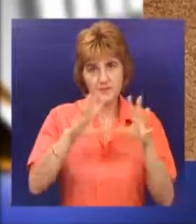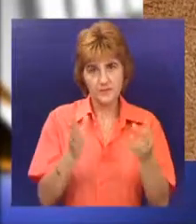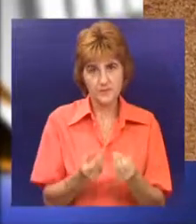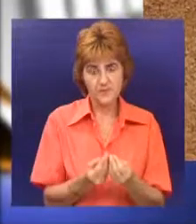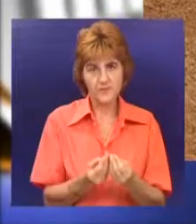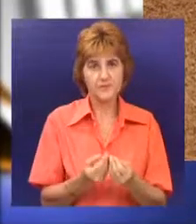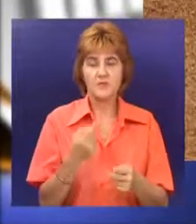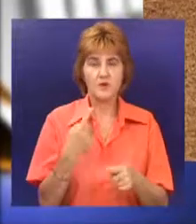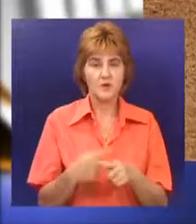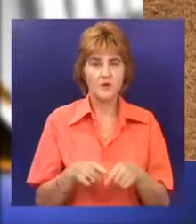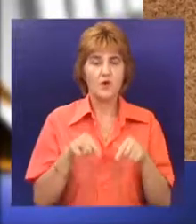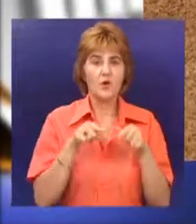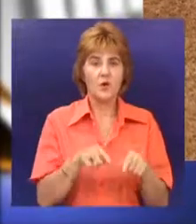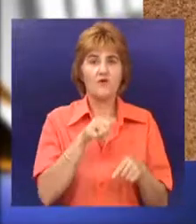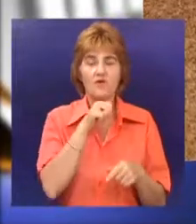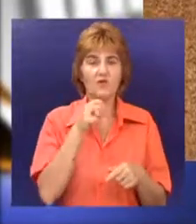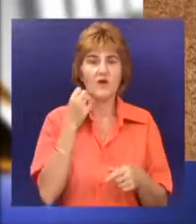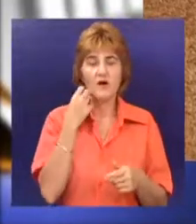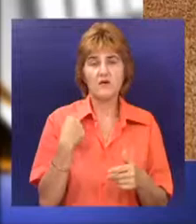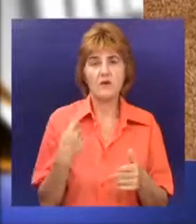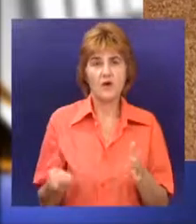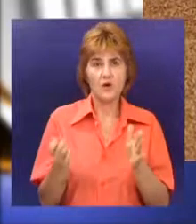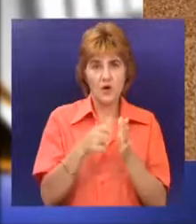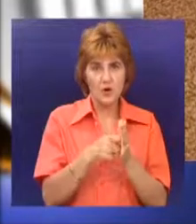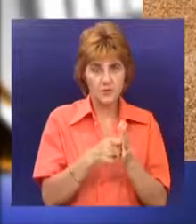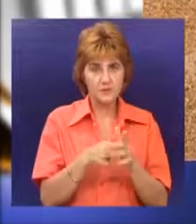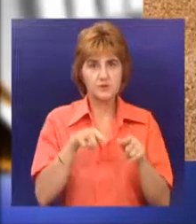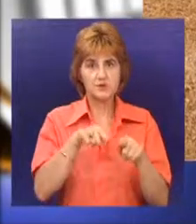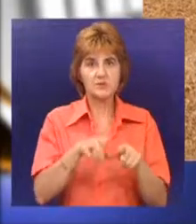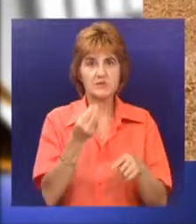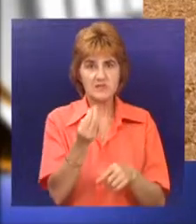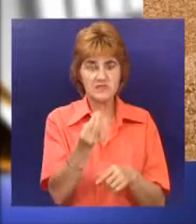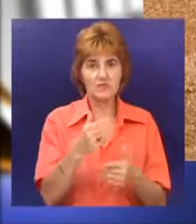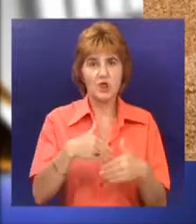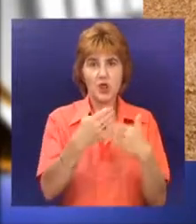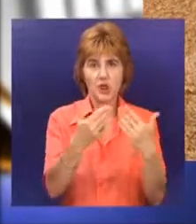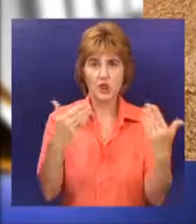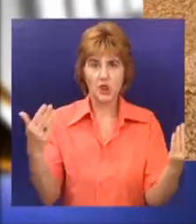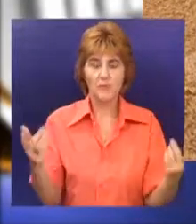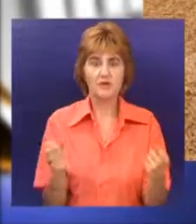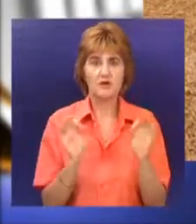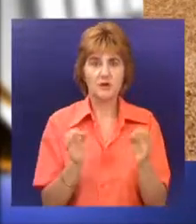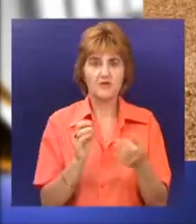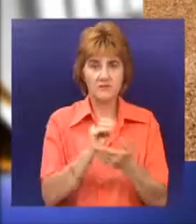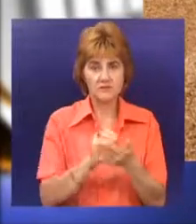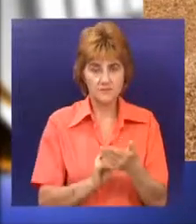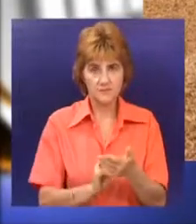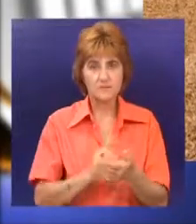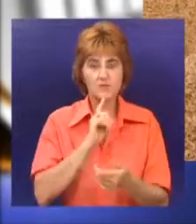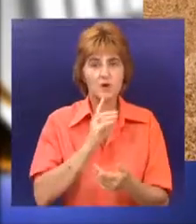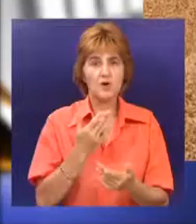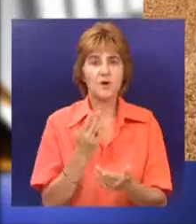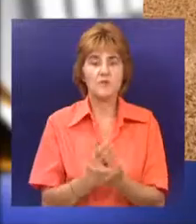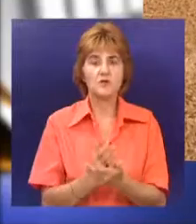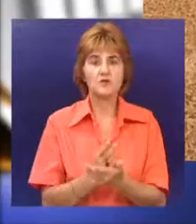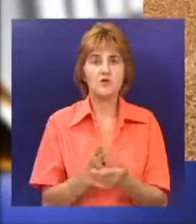cilju ravnomerne teritorijalne zastupljenosti pri otkupu pšenice, svaki okrug u Srbiji će dobiti odgovarajuću količinsku kvotu koja će biti